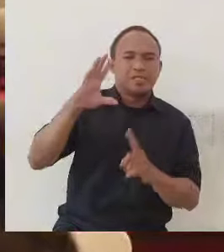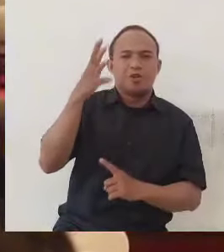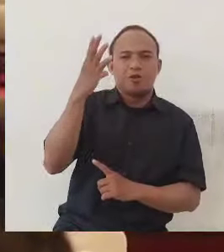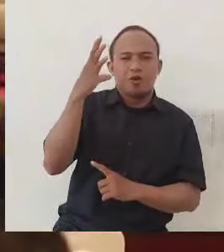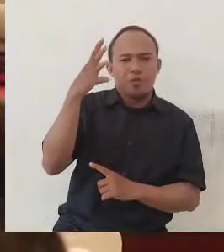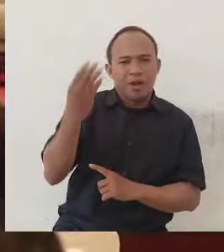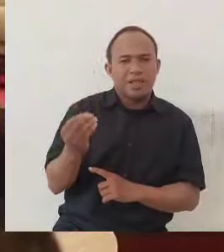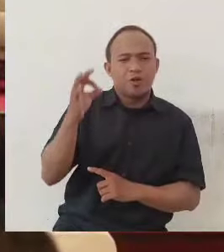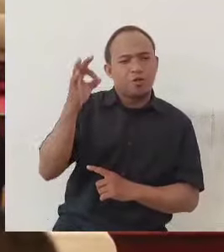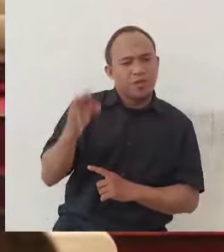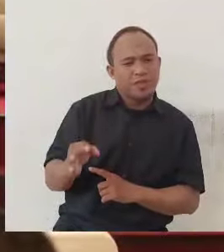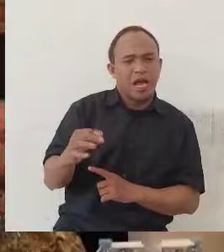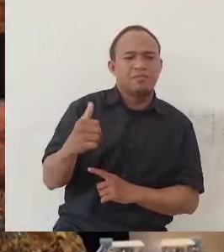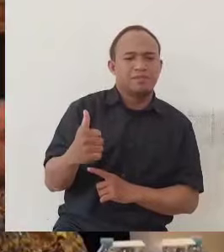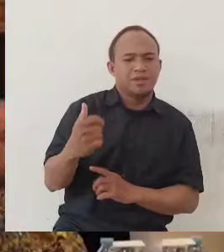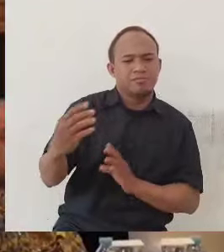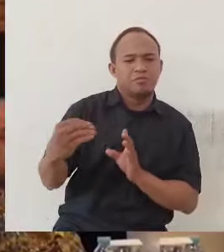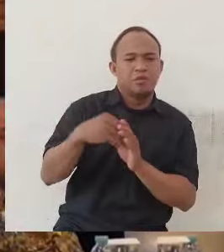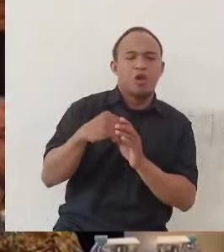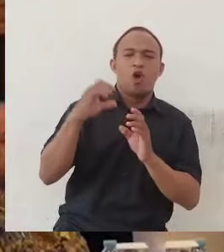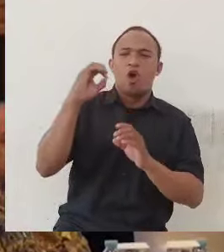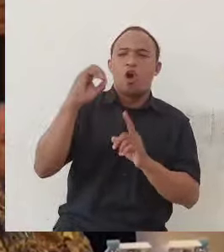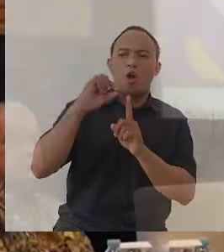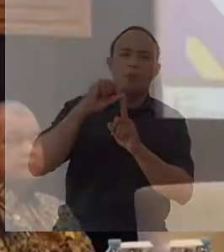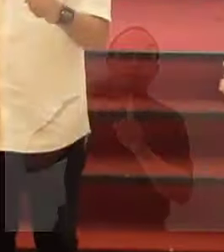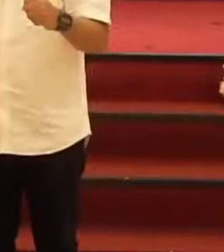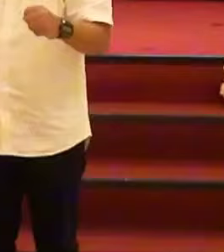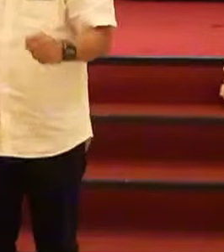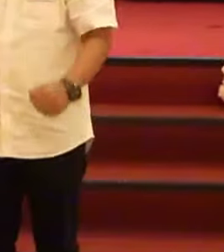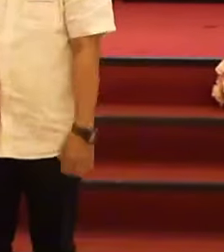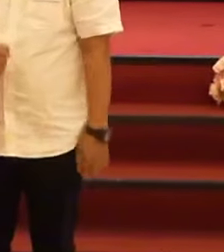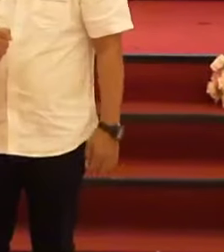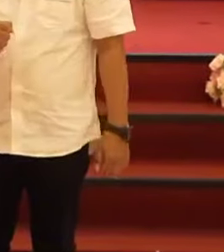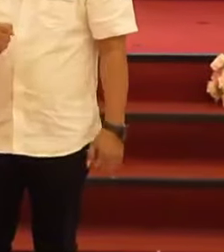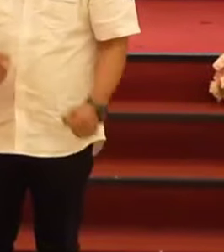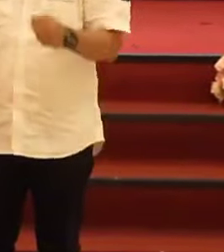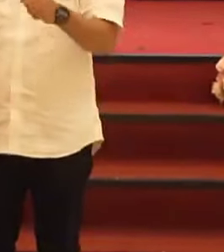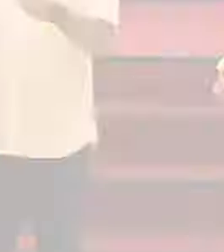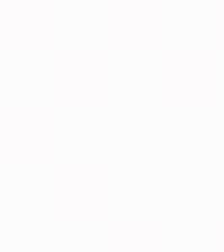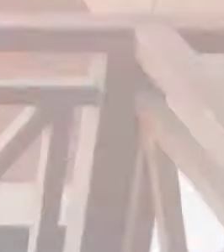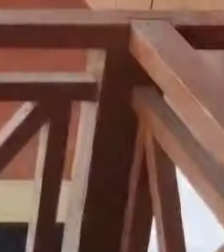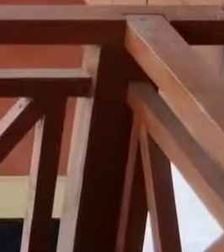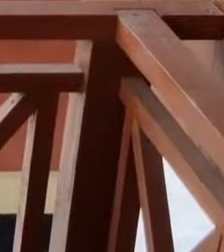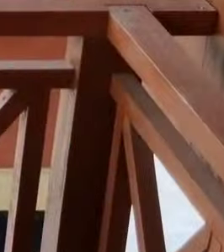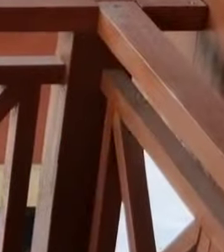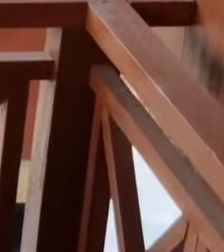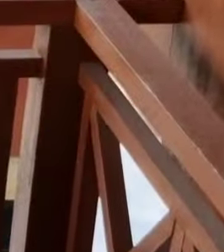dan Kabupaten Kota, serta pemerhati dan OPD terkait.